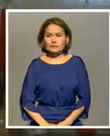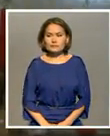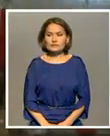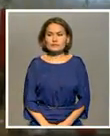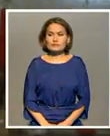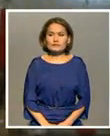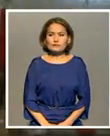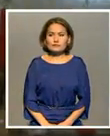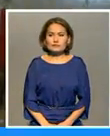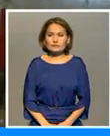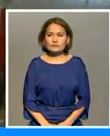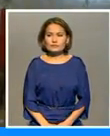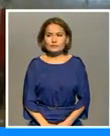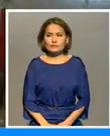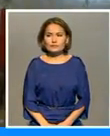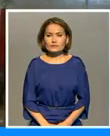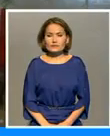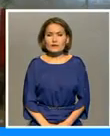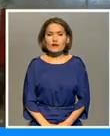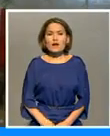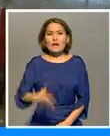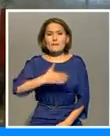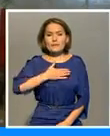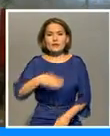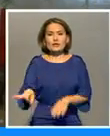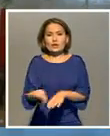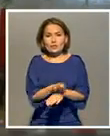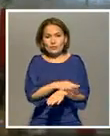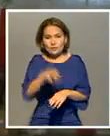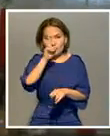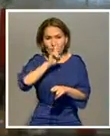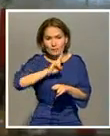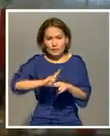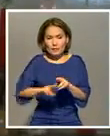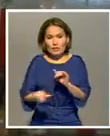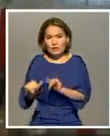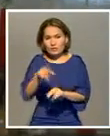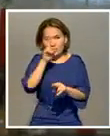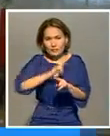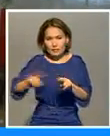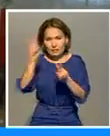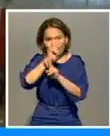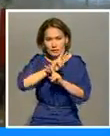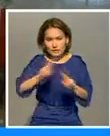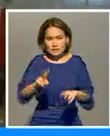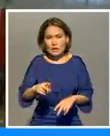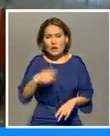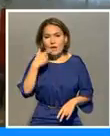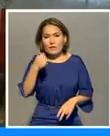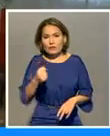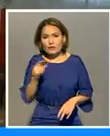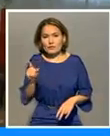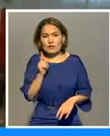үш жігіттің араларында сөйлесіп жатқанда жаңағыдай уже 8 сағат болып қалды, міне енді Қостанайға келіп қалады, жақындап